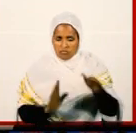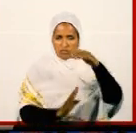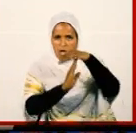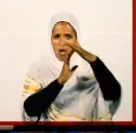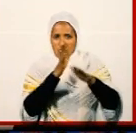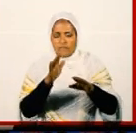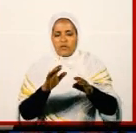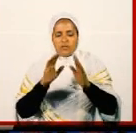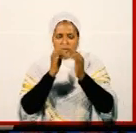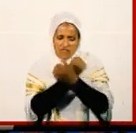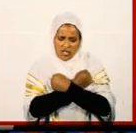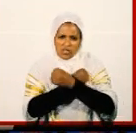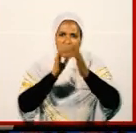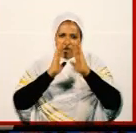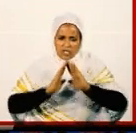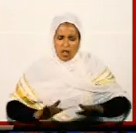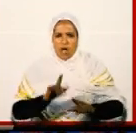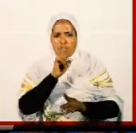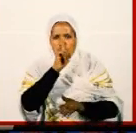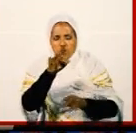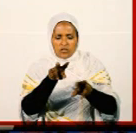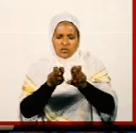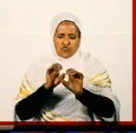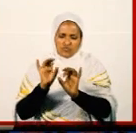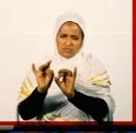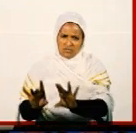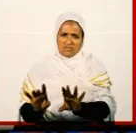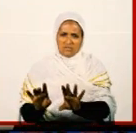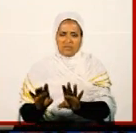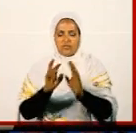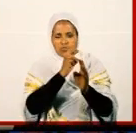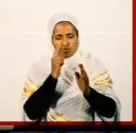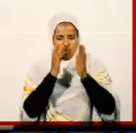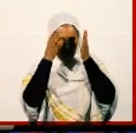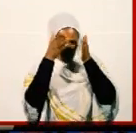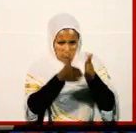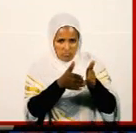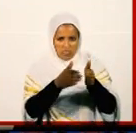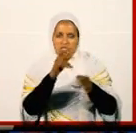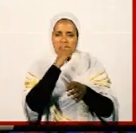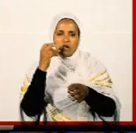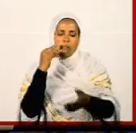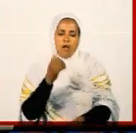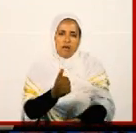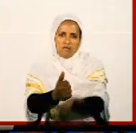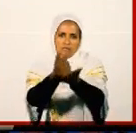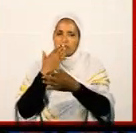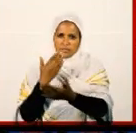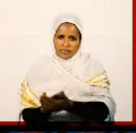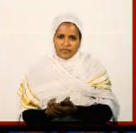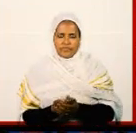ተጸይፈን ንቀን እንድንጾመው ወላዲተ አምላክ ትፍቀድልን። ለዛ ሰዓት ሁላችንንም በሰላም ያርሰን ማለት ፈልጋለሁ። ወስብሐት